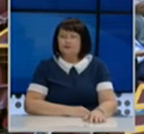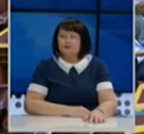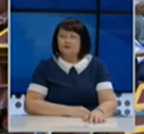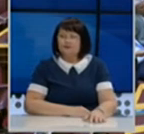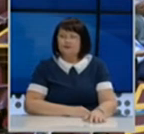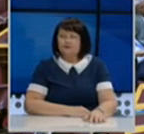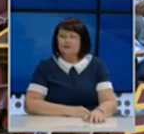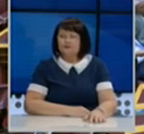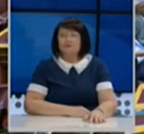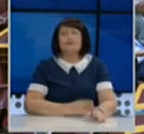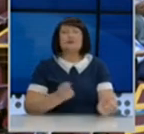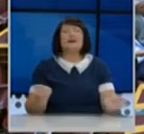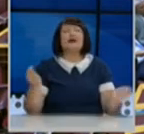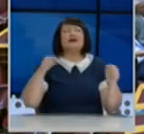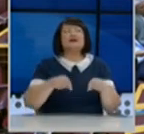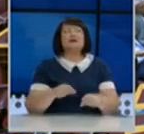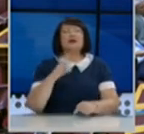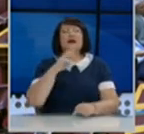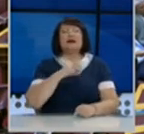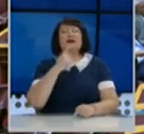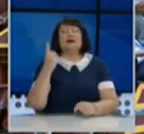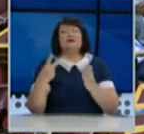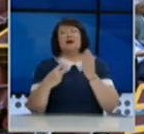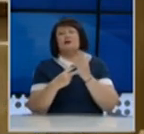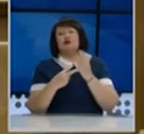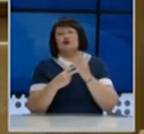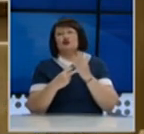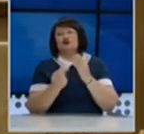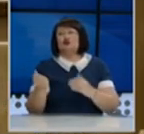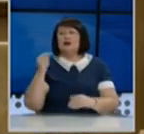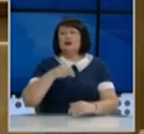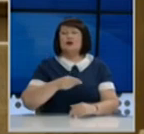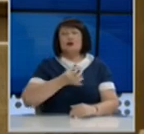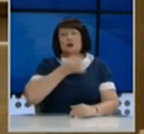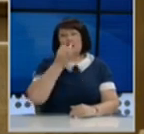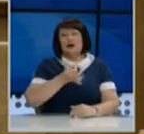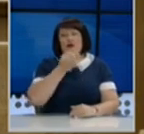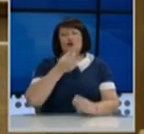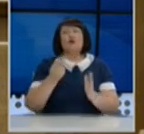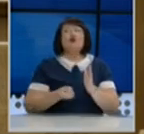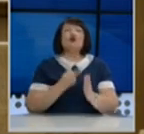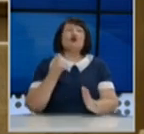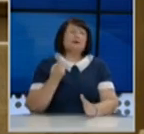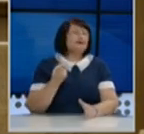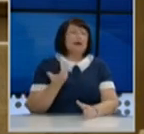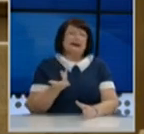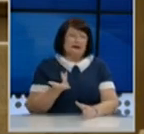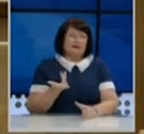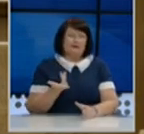Δεν ήρθα σήμερα 31 Αυγούστου για να πω για πρώτη φορά